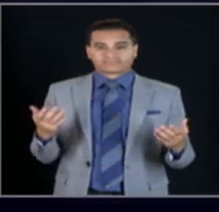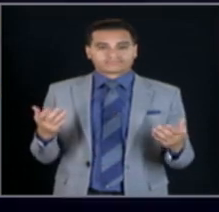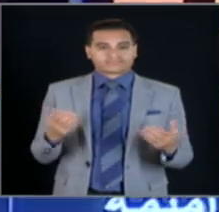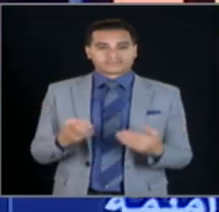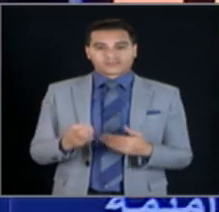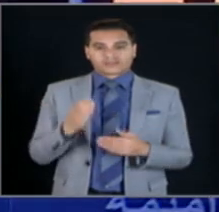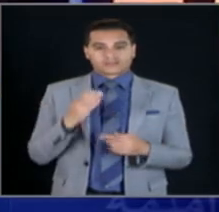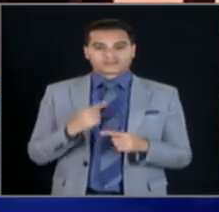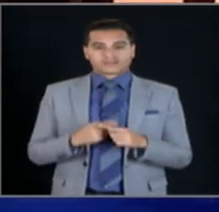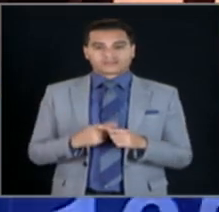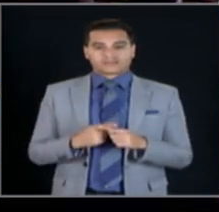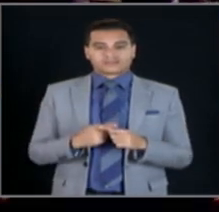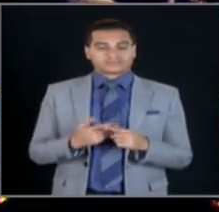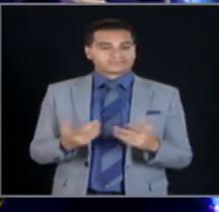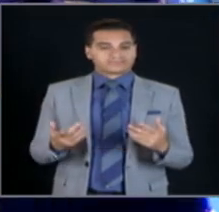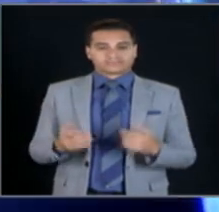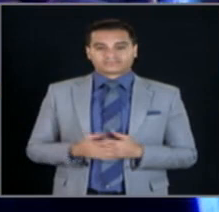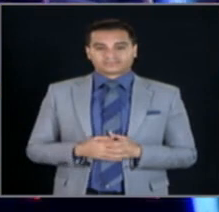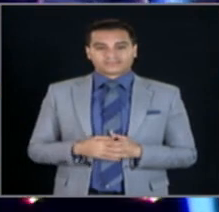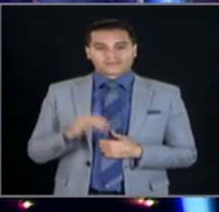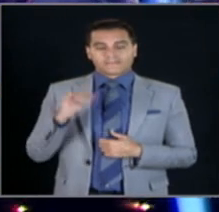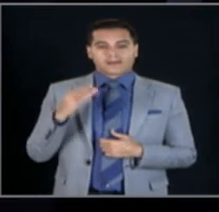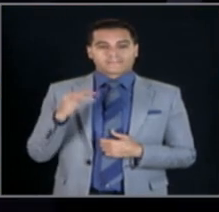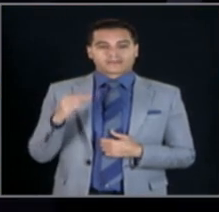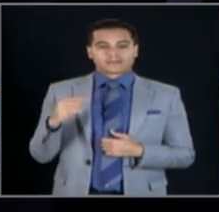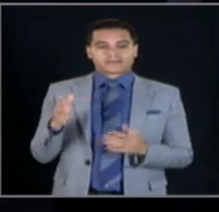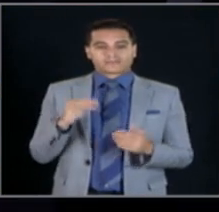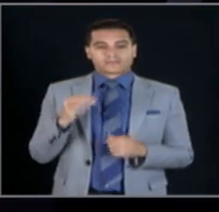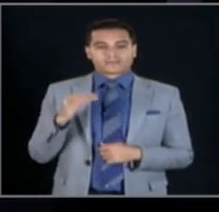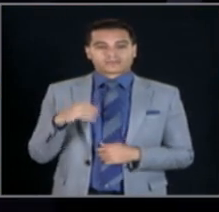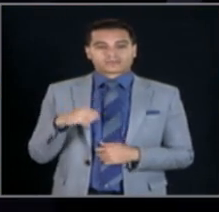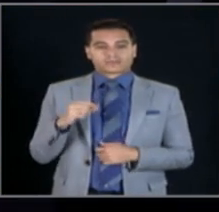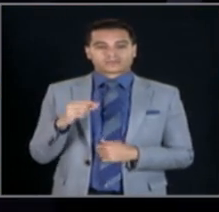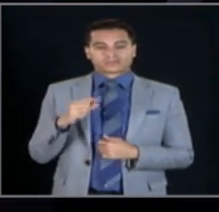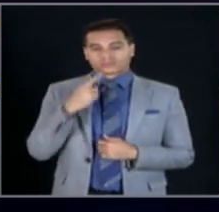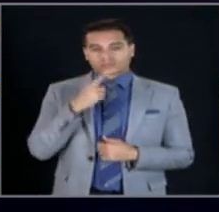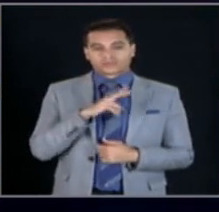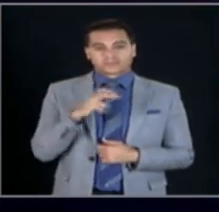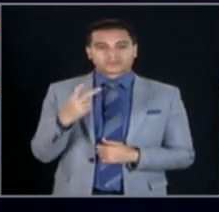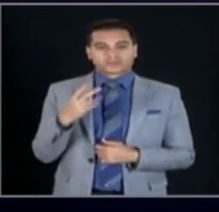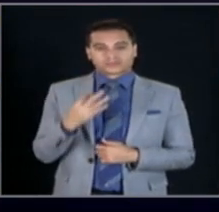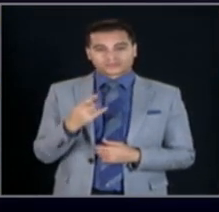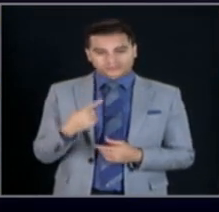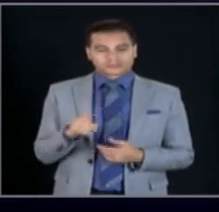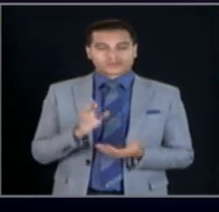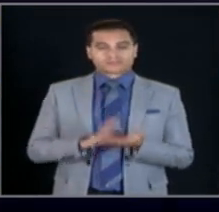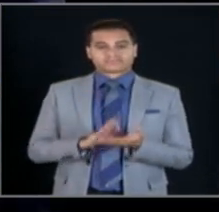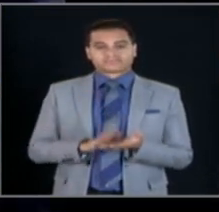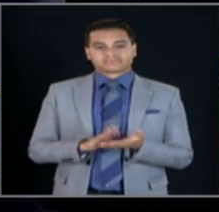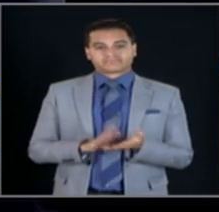اجابه خاطئه محمد يا محمود اجابتك كام 732 طبعا 732